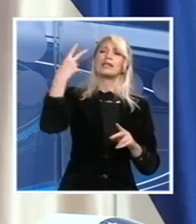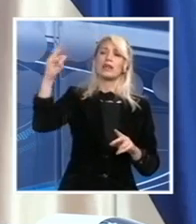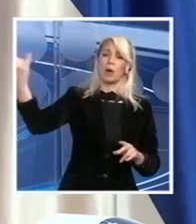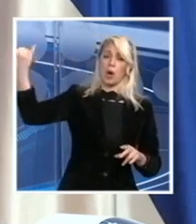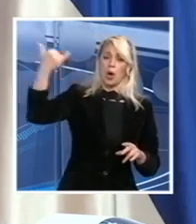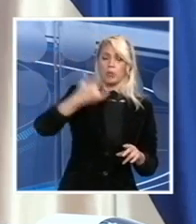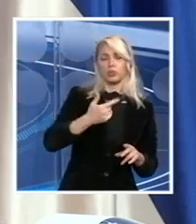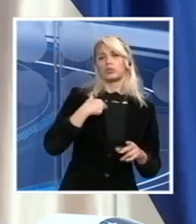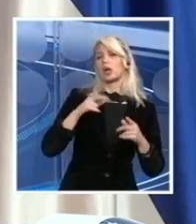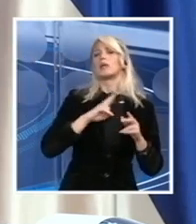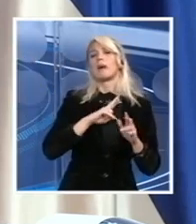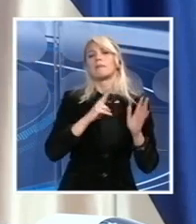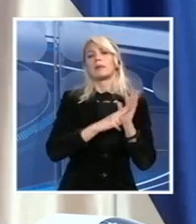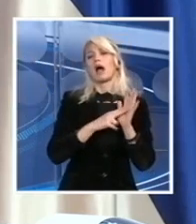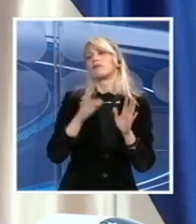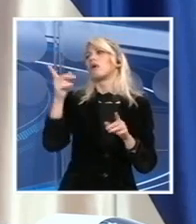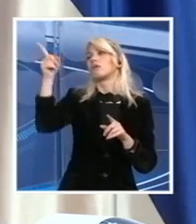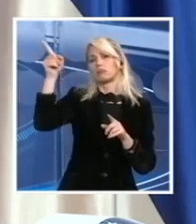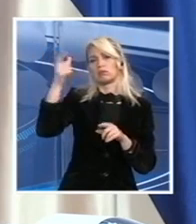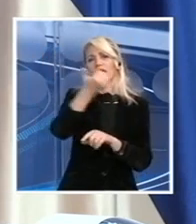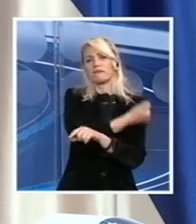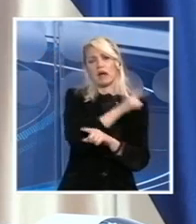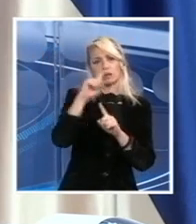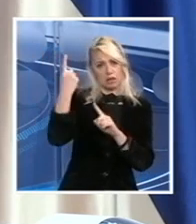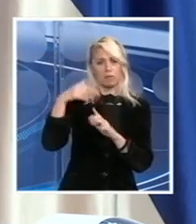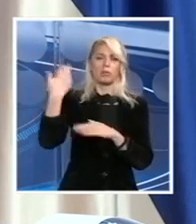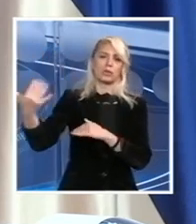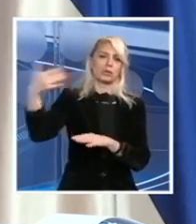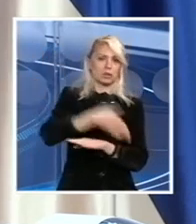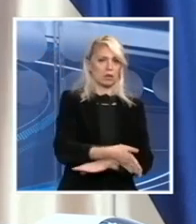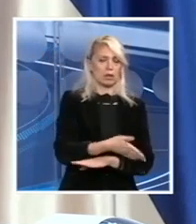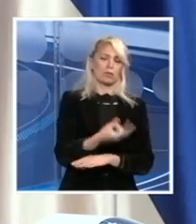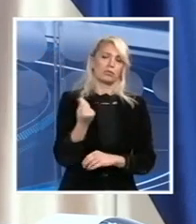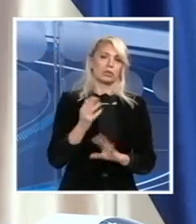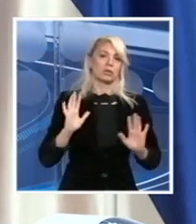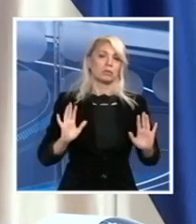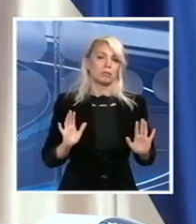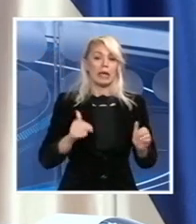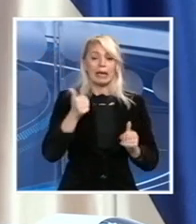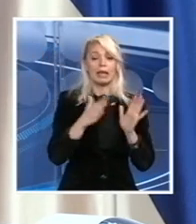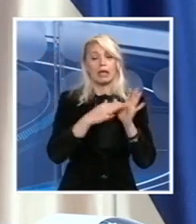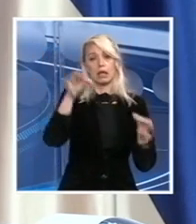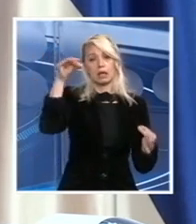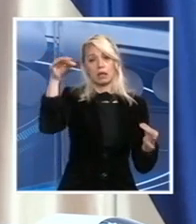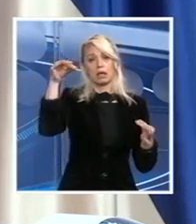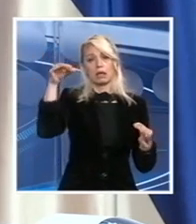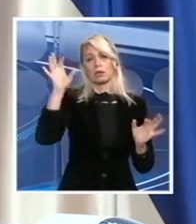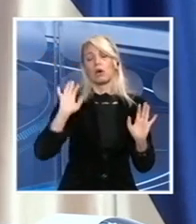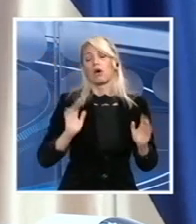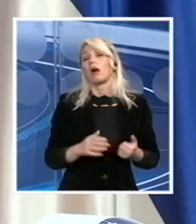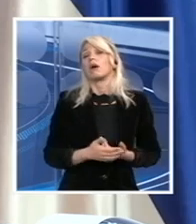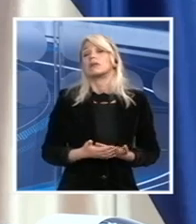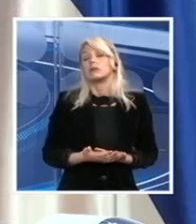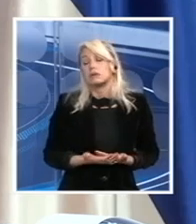budu vakcinisani, na primjer, ili da imaju odgovarajuće testove. Prema tome, sve su to